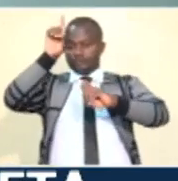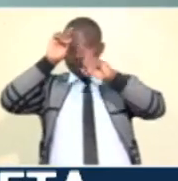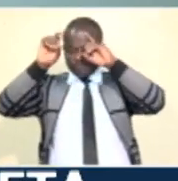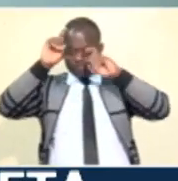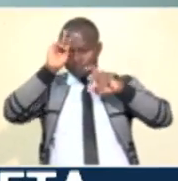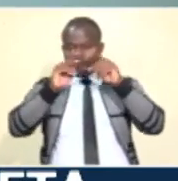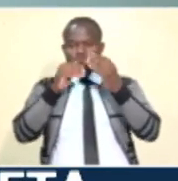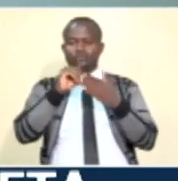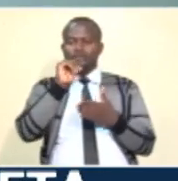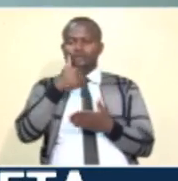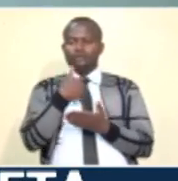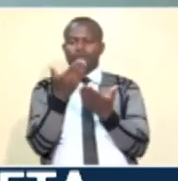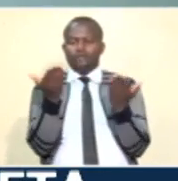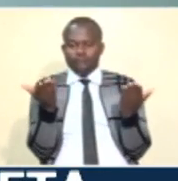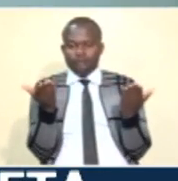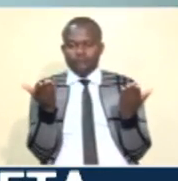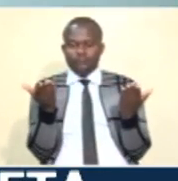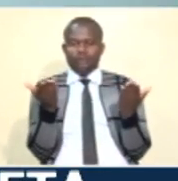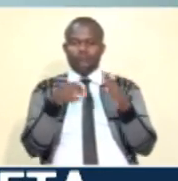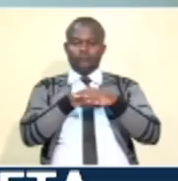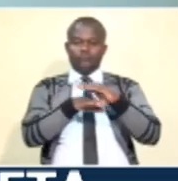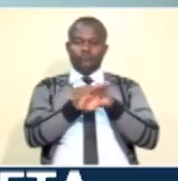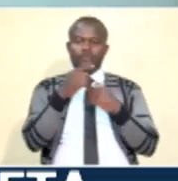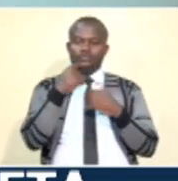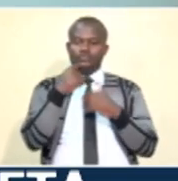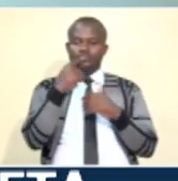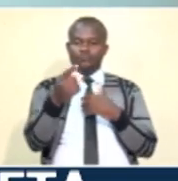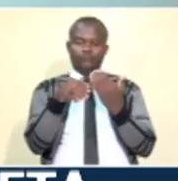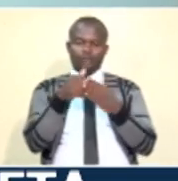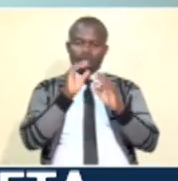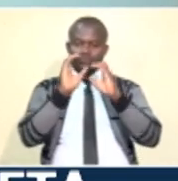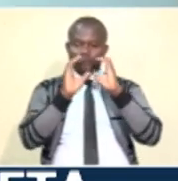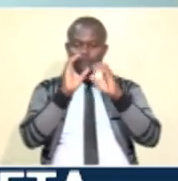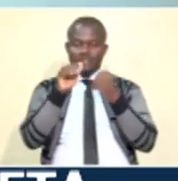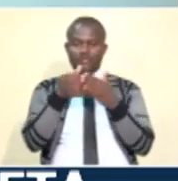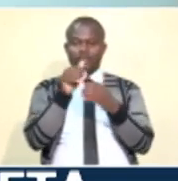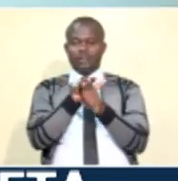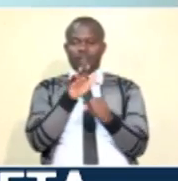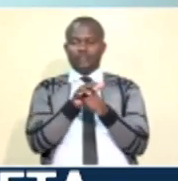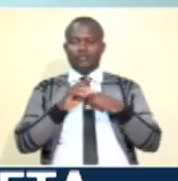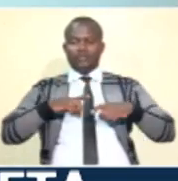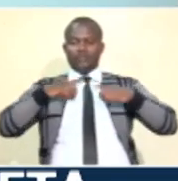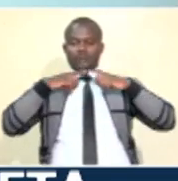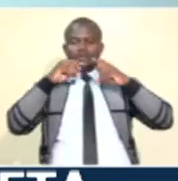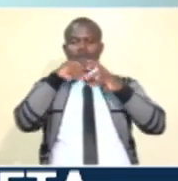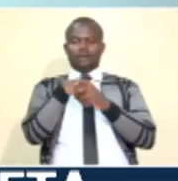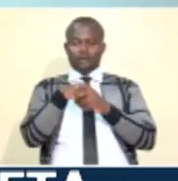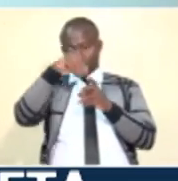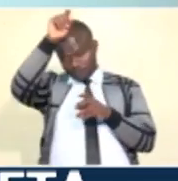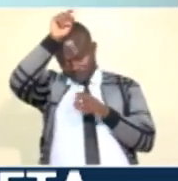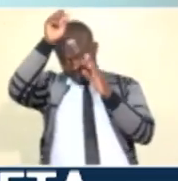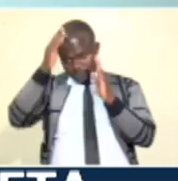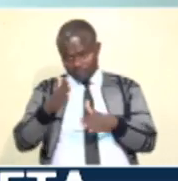abantu badafite access kuri kwitumanaho cyane cyane abatuye mu